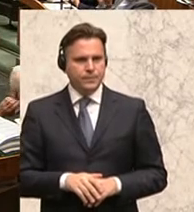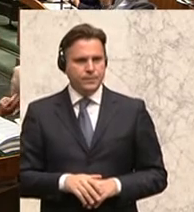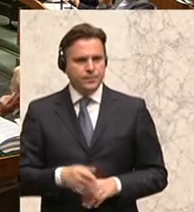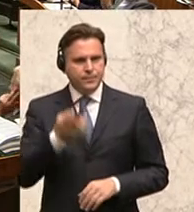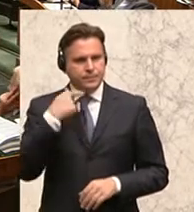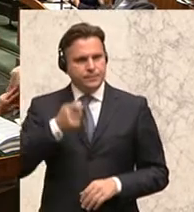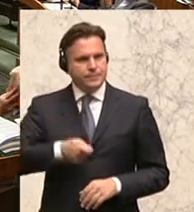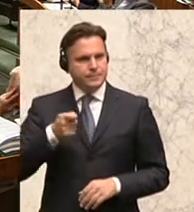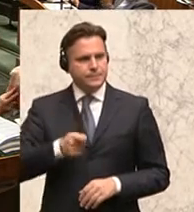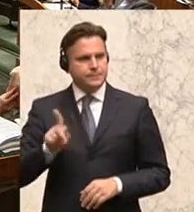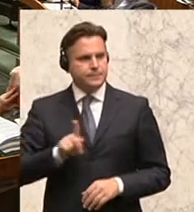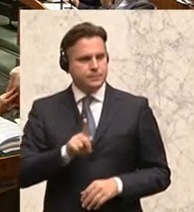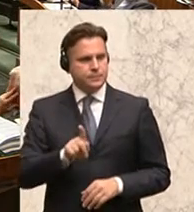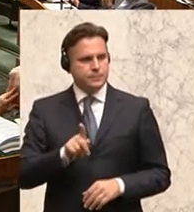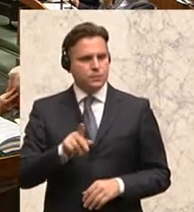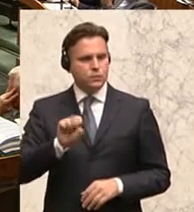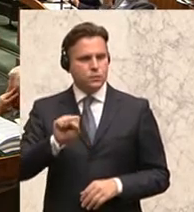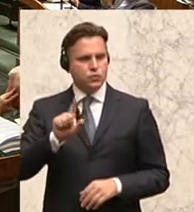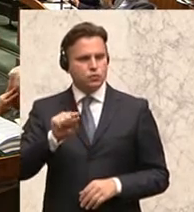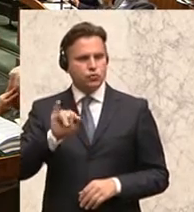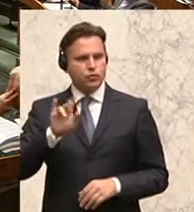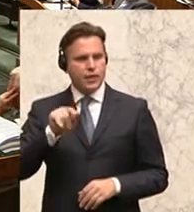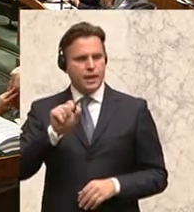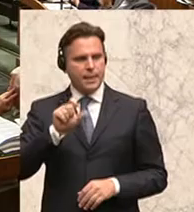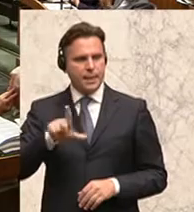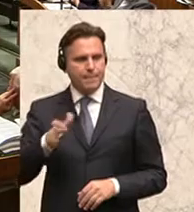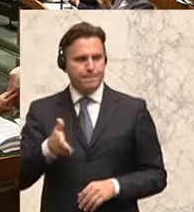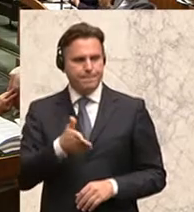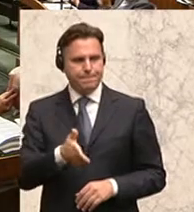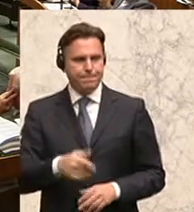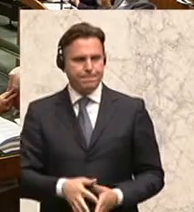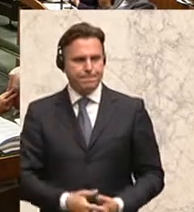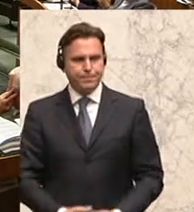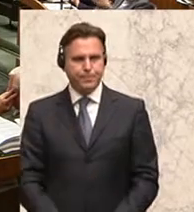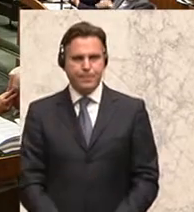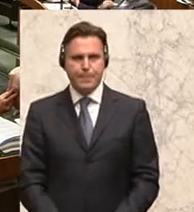Redner ist Konrad Steindl von der ÖVP Salzburg, ein Unternehmer.